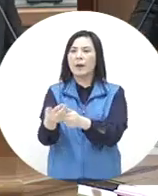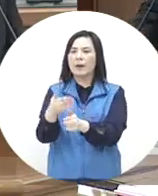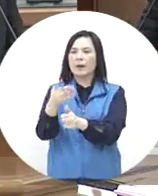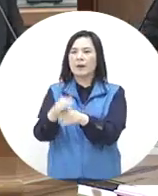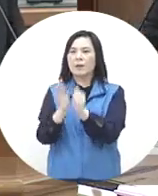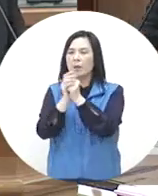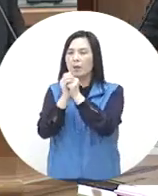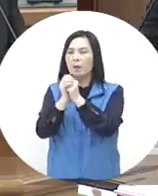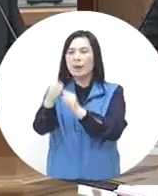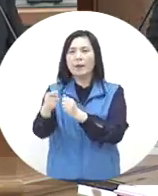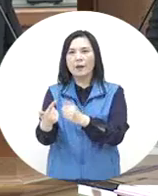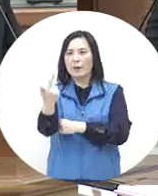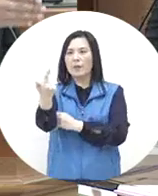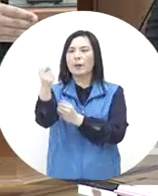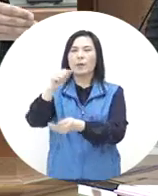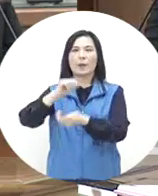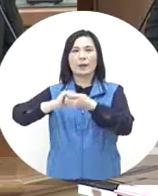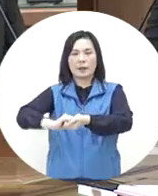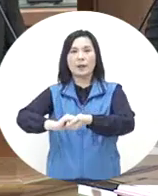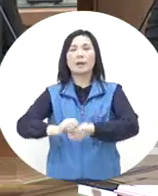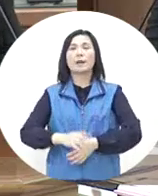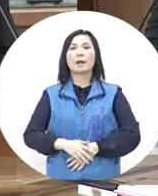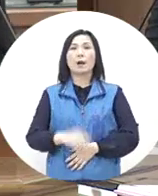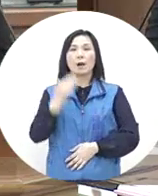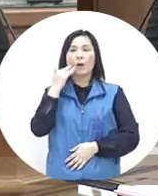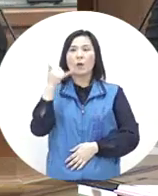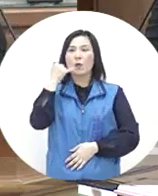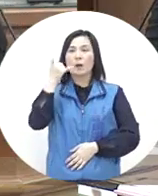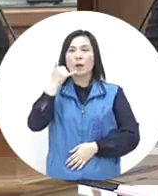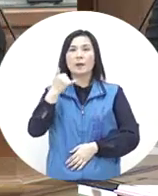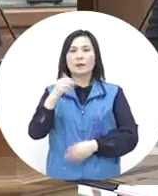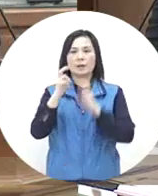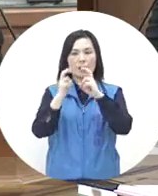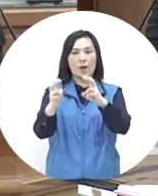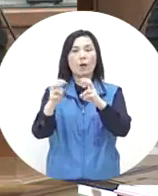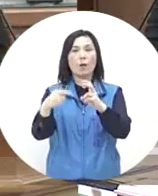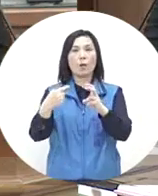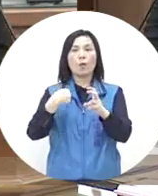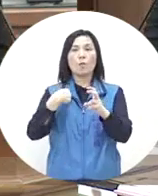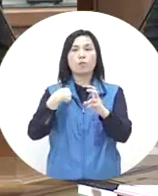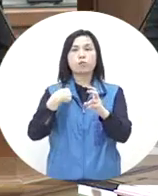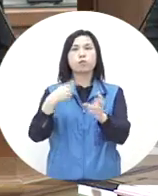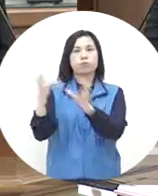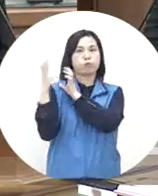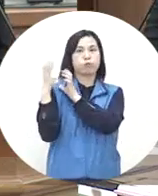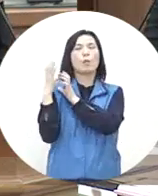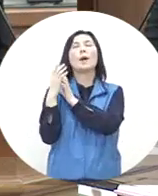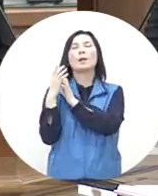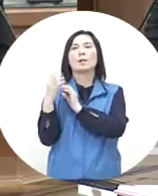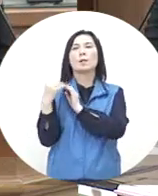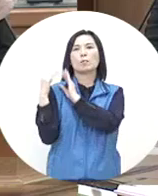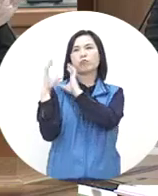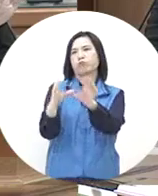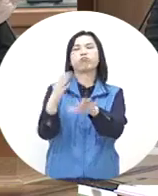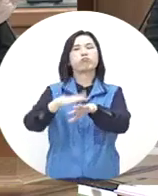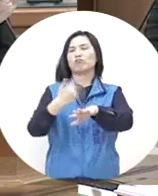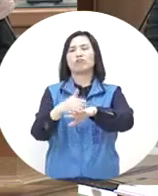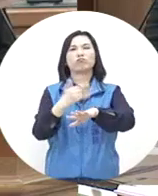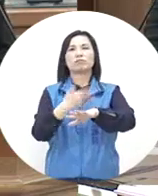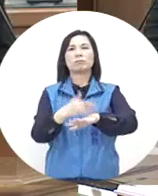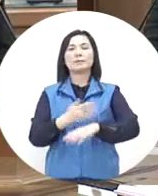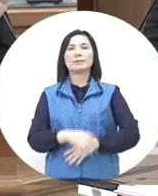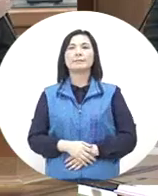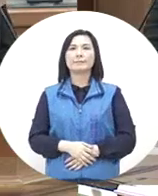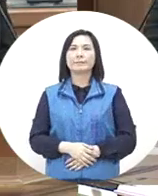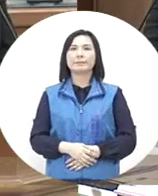核定。啊，核定以后，基隆捷运如果需要我承担呢，我绝对袂上台子。我就是用这种态度，